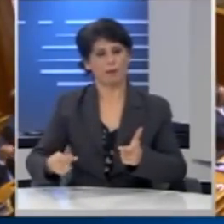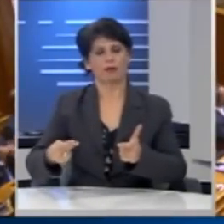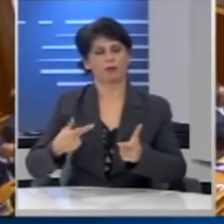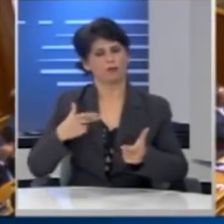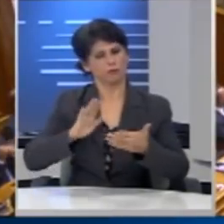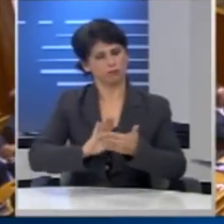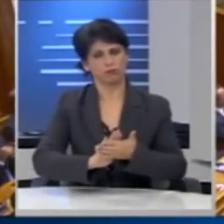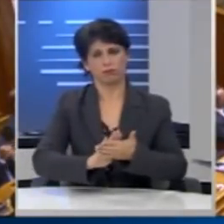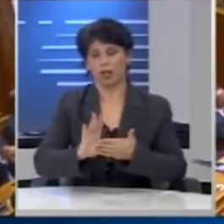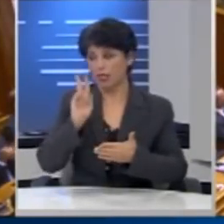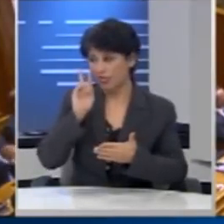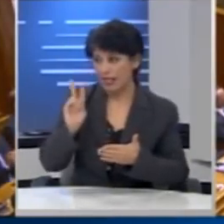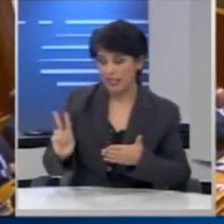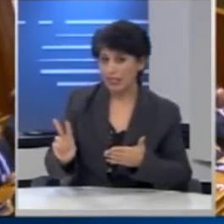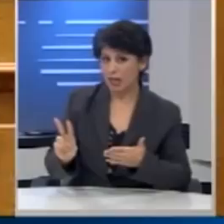Δεν διέκρινα